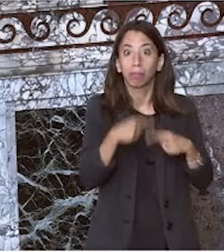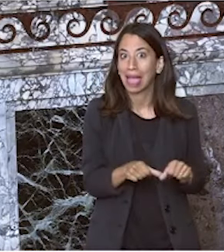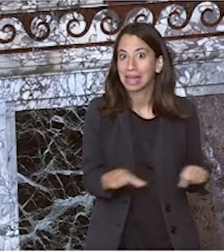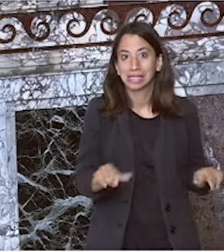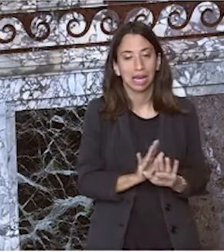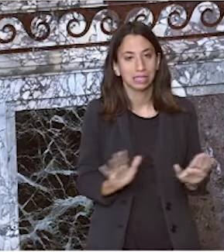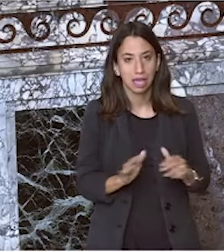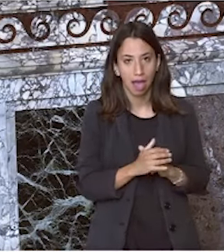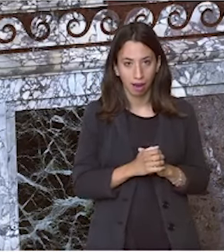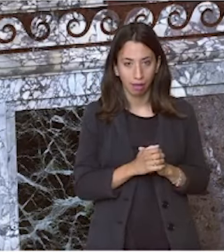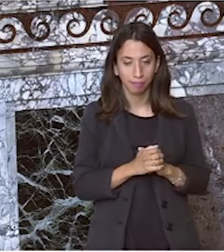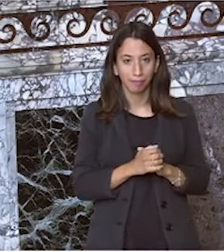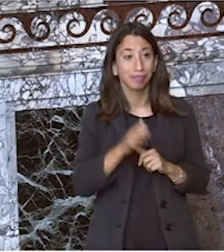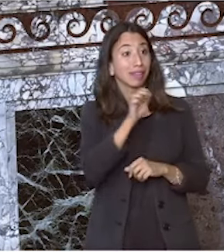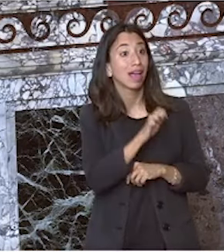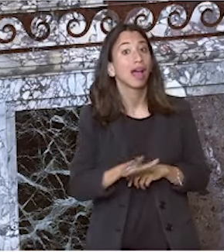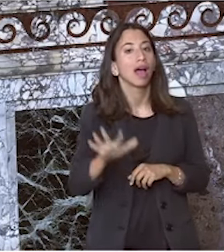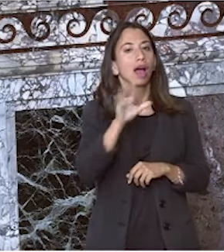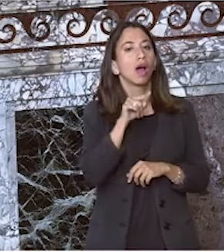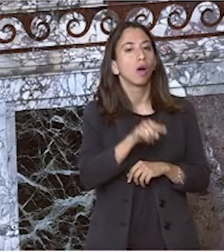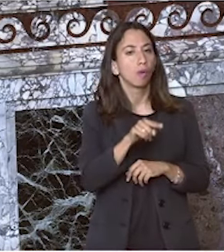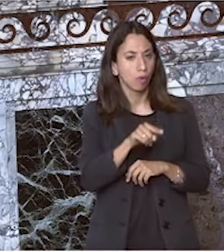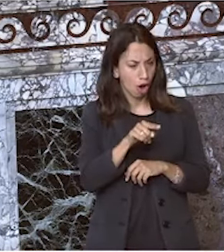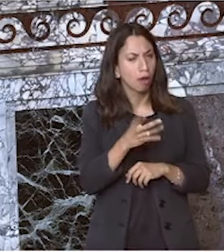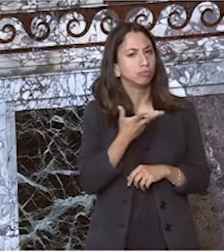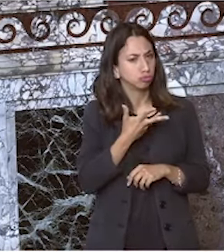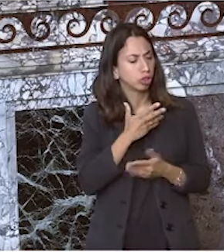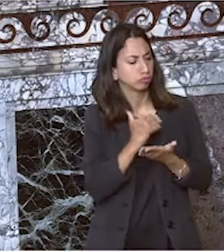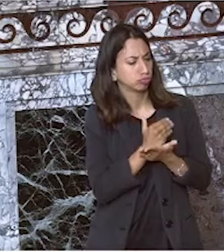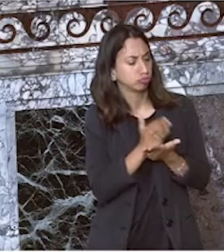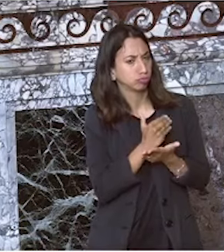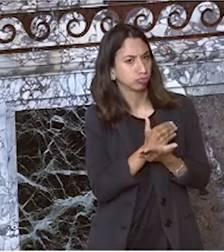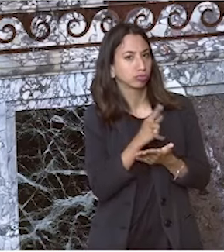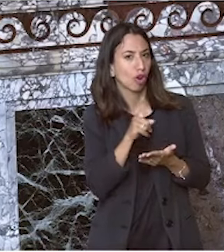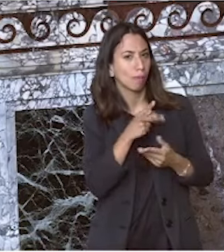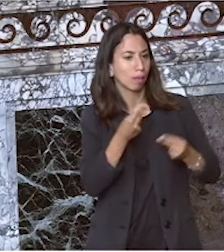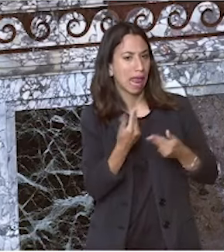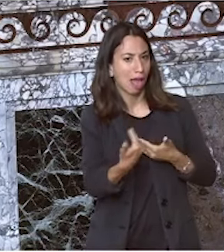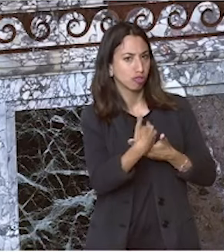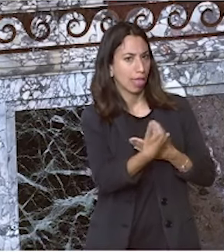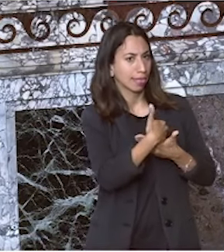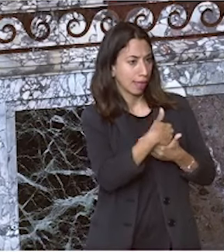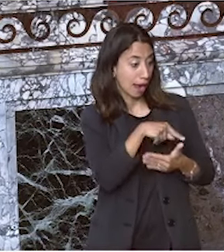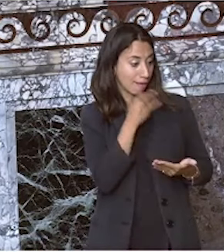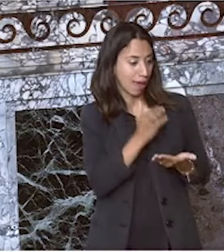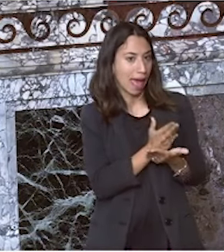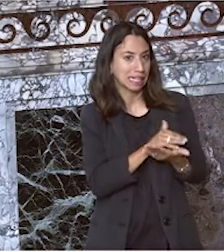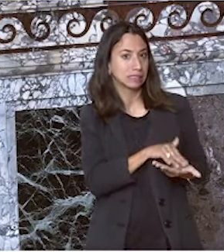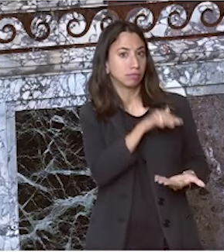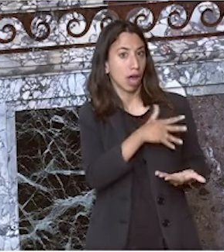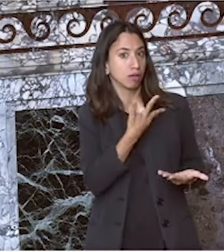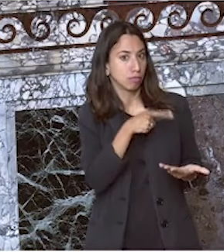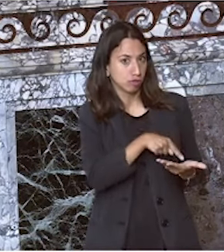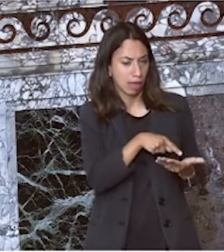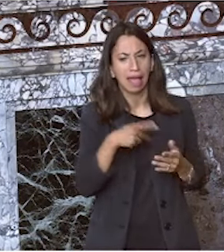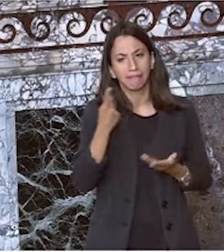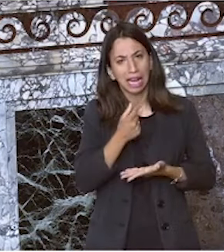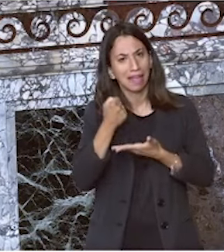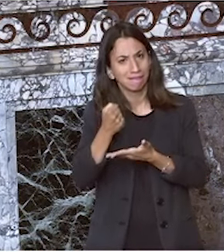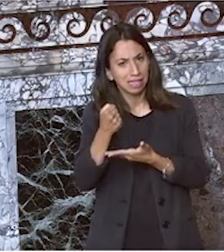L'area dell'euro ha da anni un avanzo della bilancia dei pagamenti correnti. Essa genera quindi un risparmio che supera l'ammontare